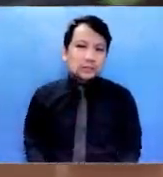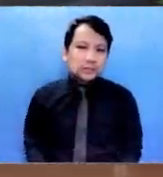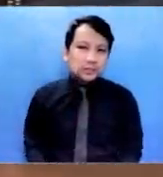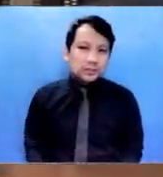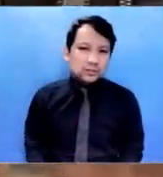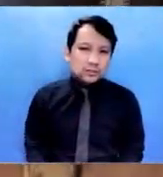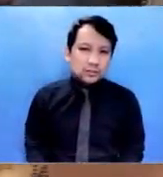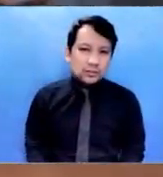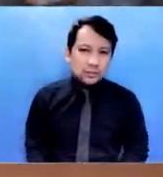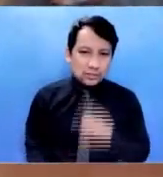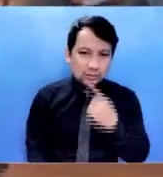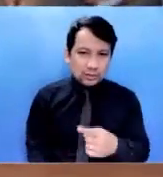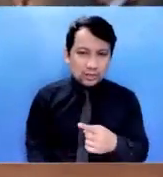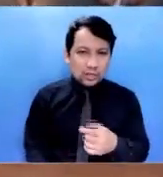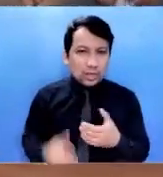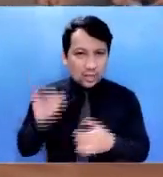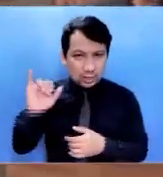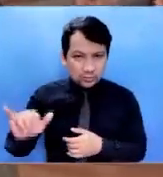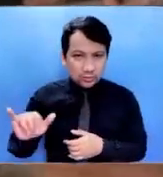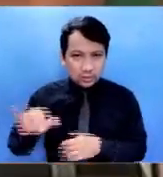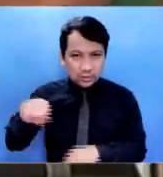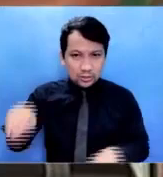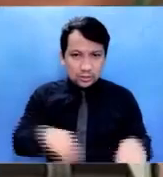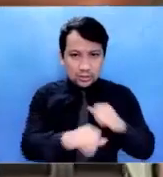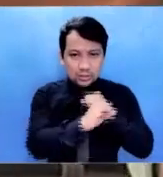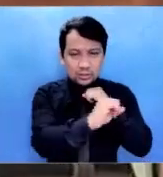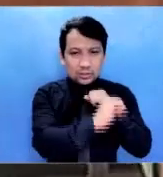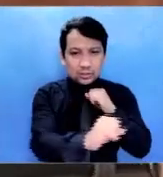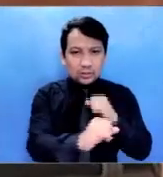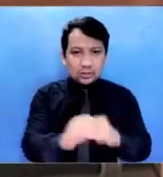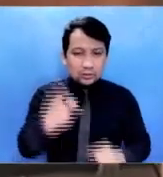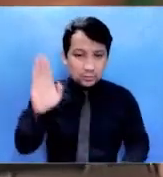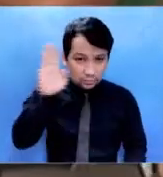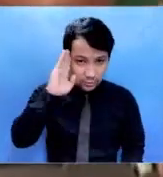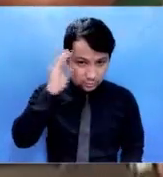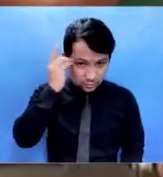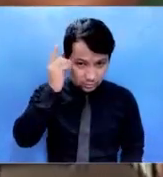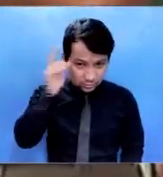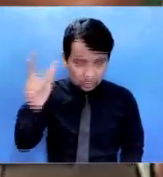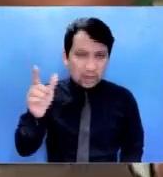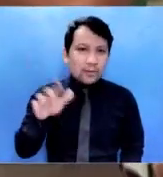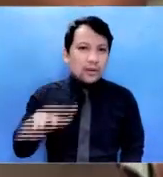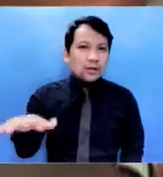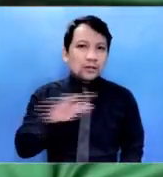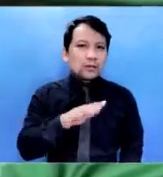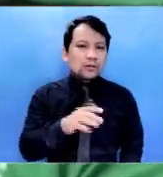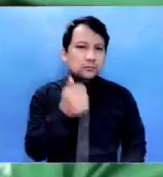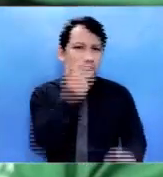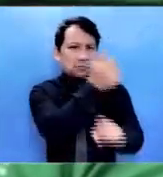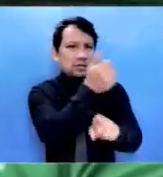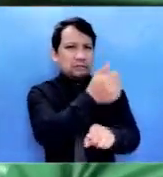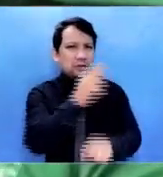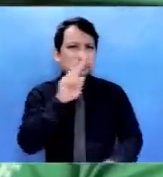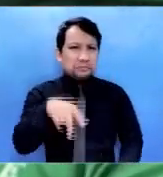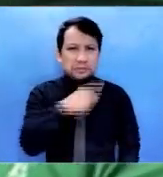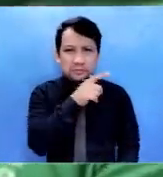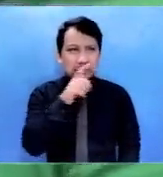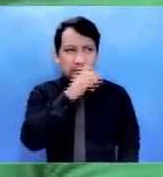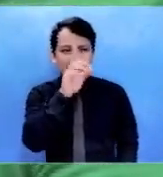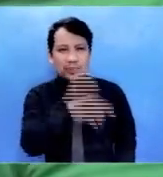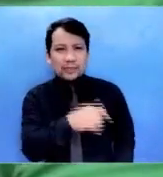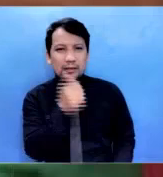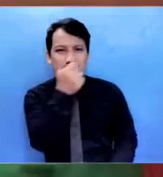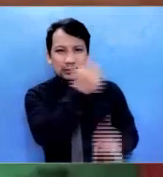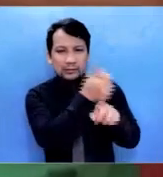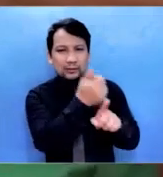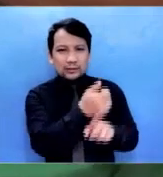Si Mayor Sara Duterte pero ikinampanya siya ni Senator Bato de la Rosa na binira naman si Vice President Lenny Robredo.